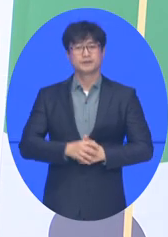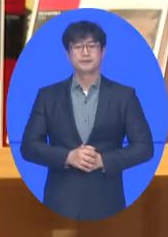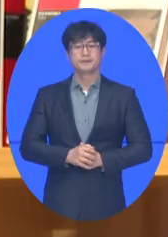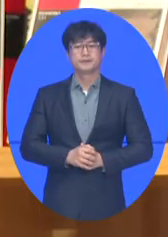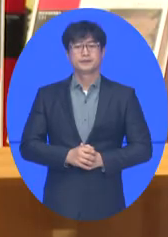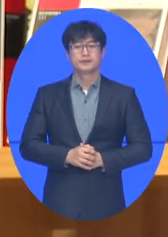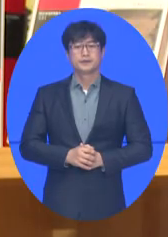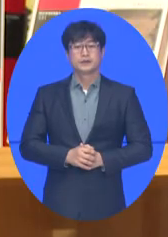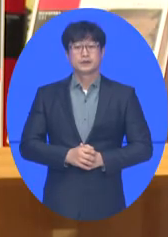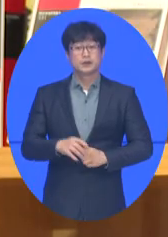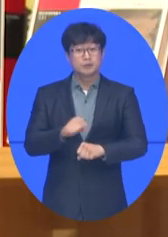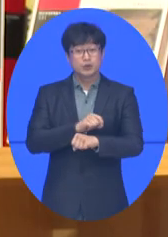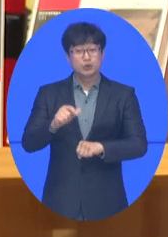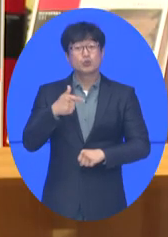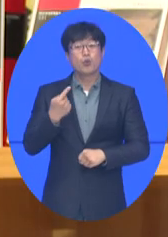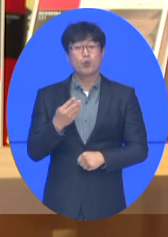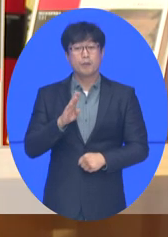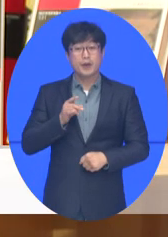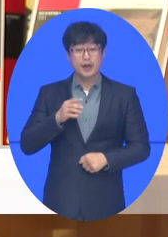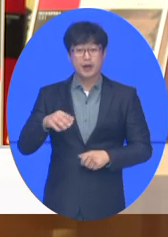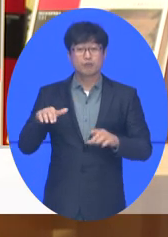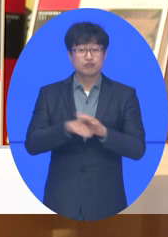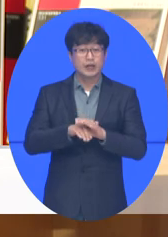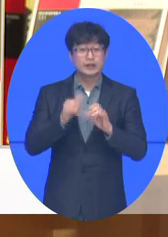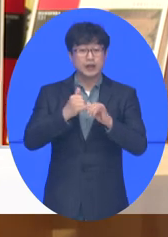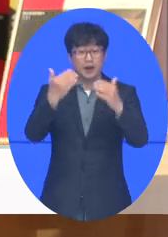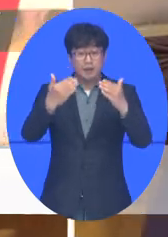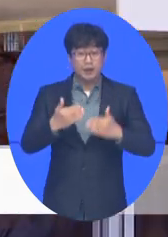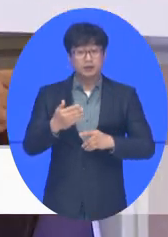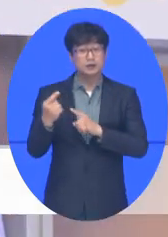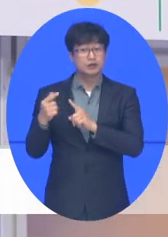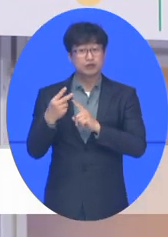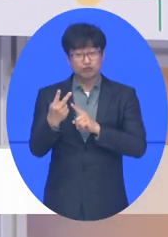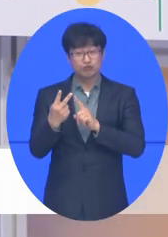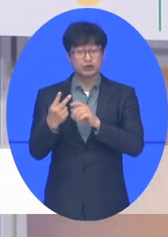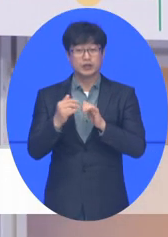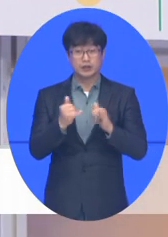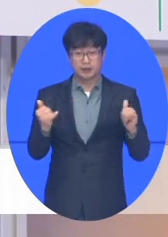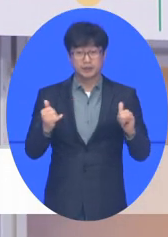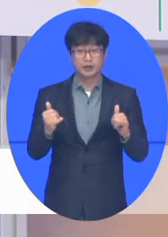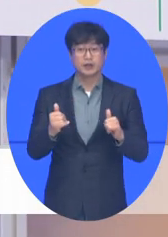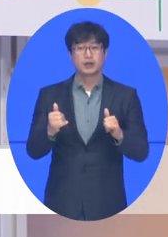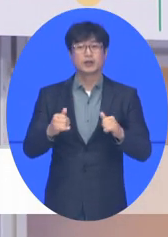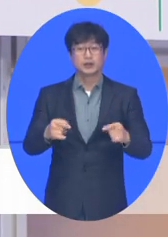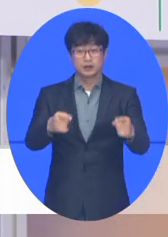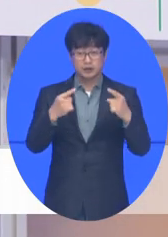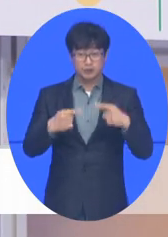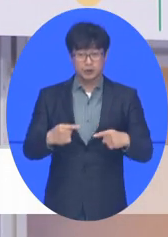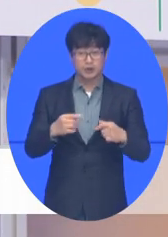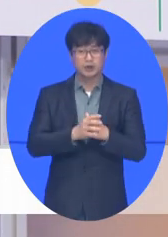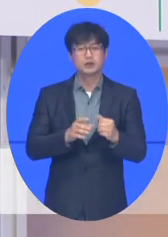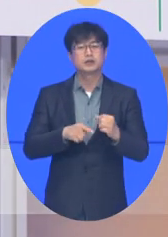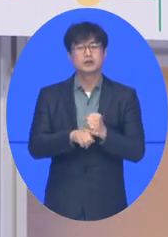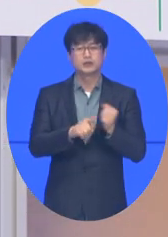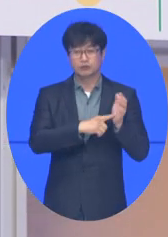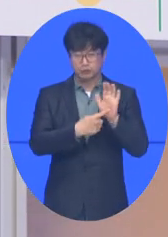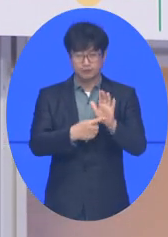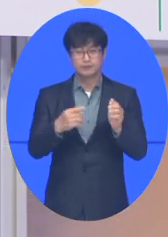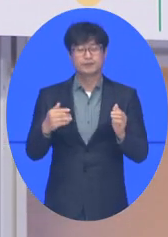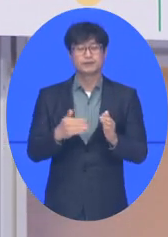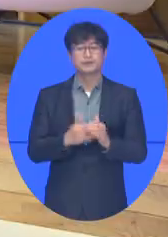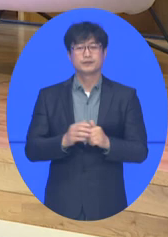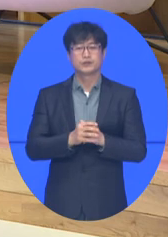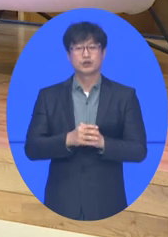생각합니다. 특히 노벨문학상 수상 작가인 느 클레지오와 스베틀라나 알렉시에비치가 참석해 뜻을